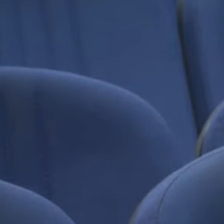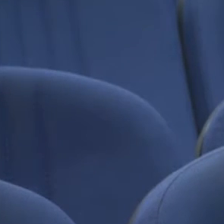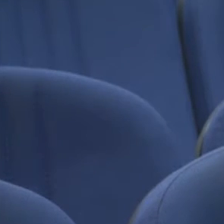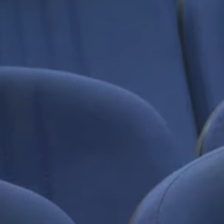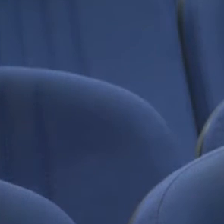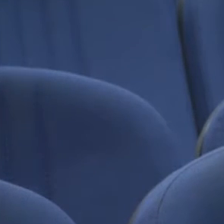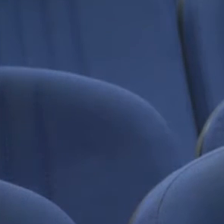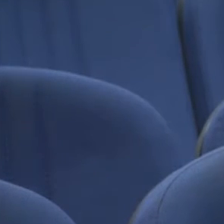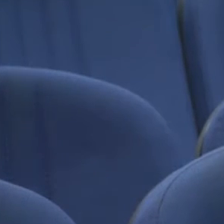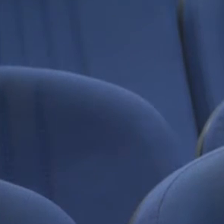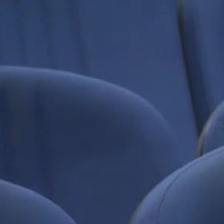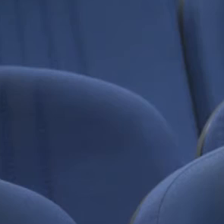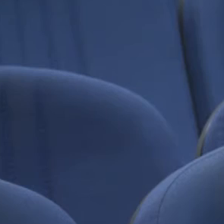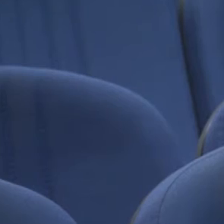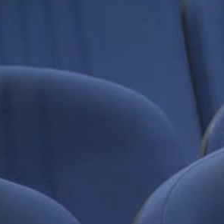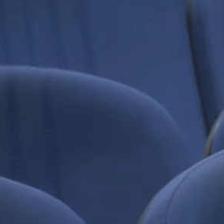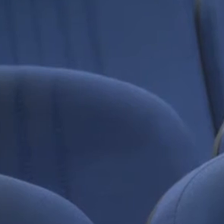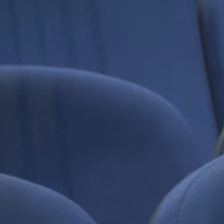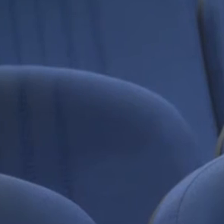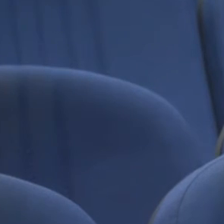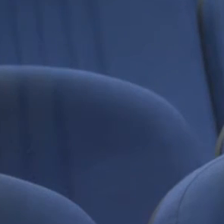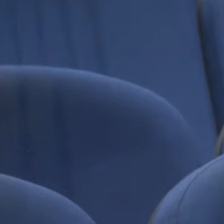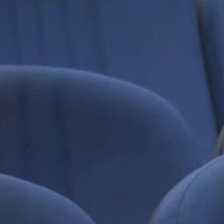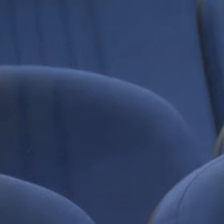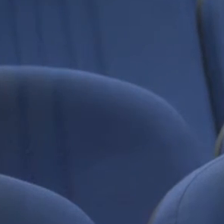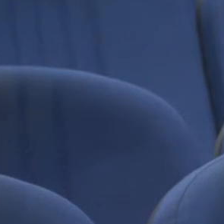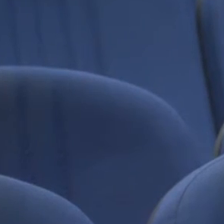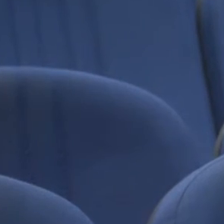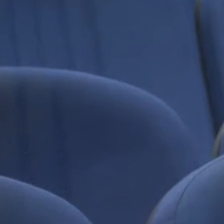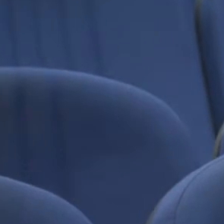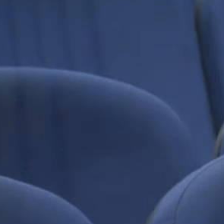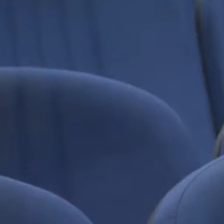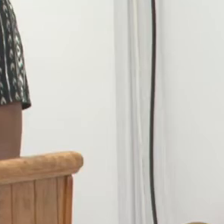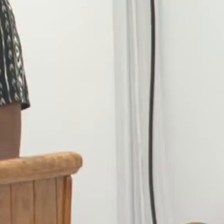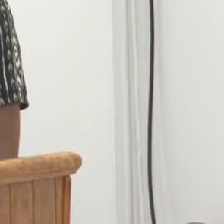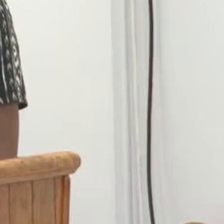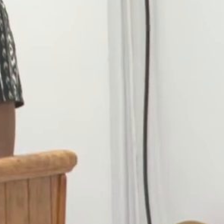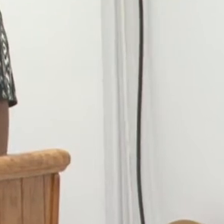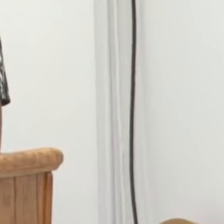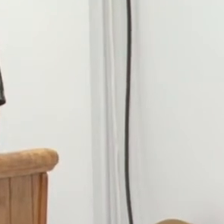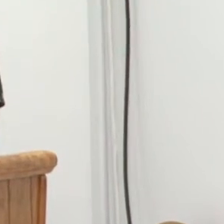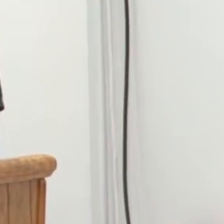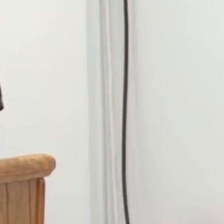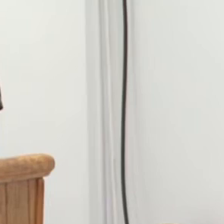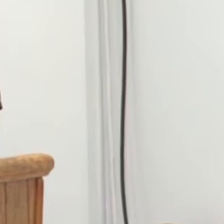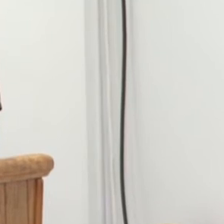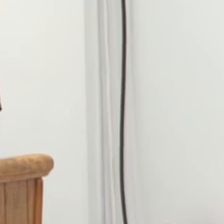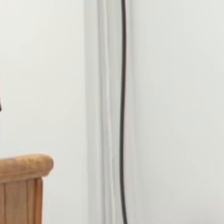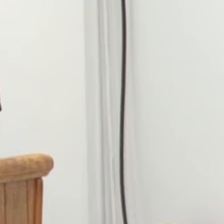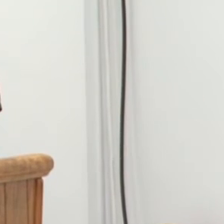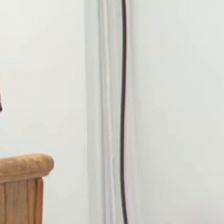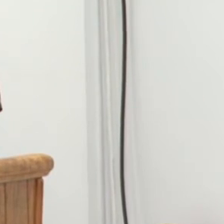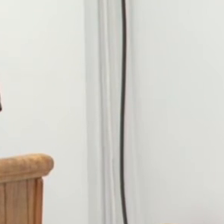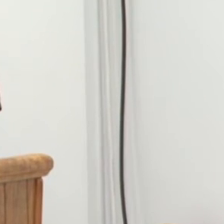Oui, je commence par sa repatriation flight. Nous faisons pour nous, dans Health Agency, nous focus plus sur les patients